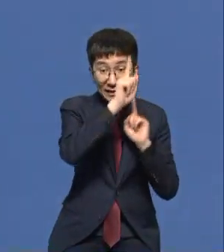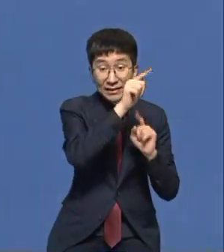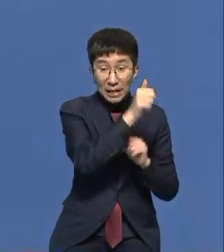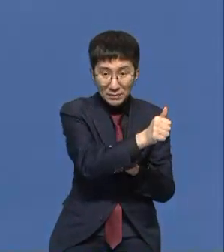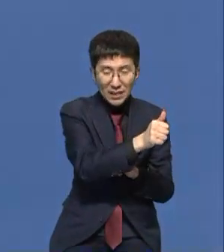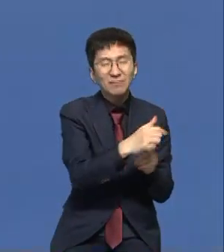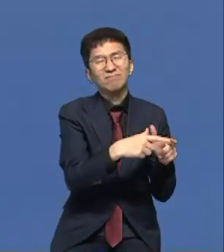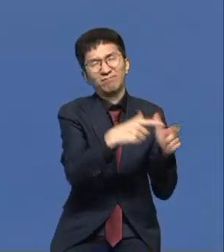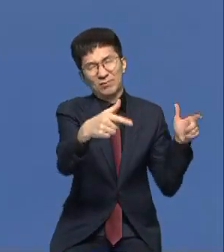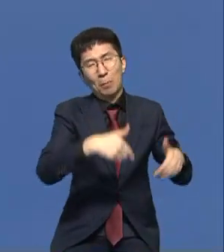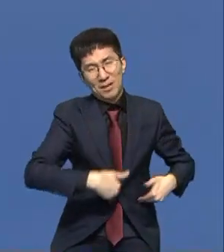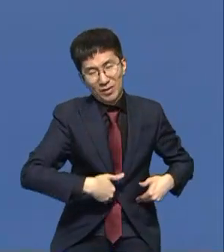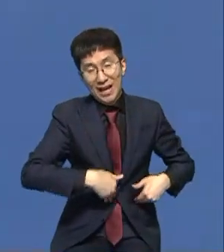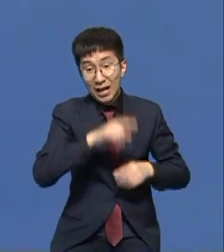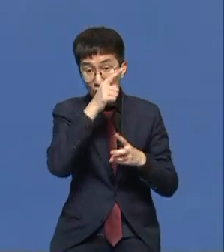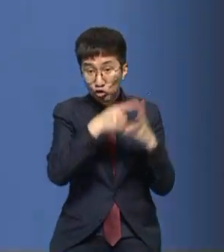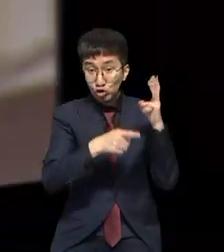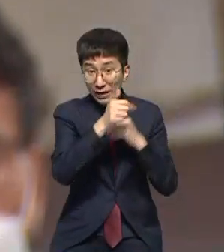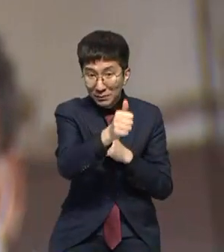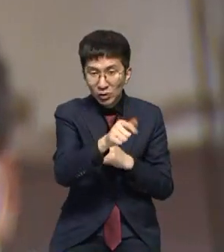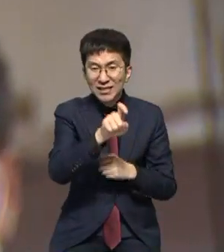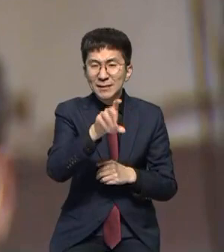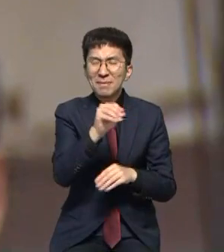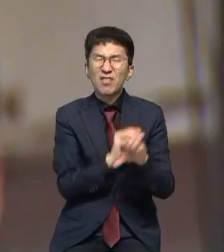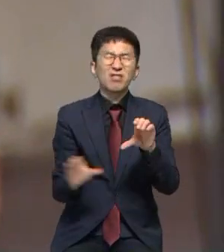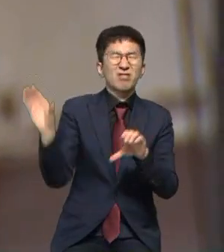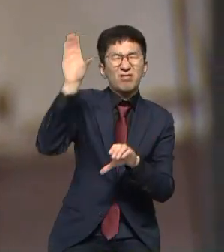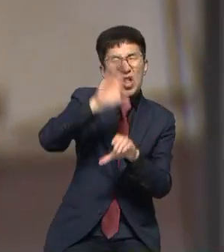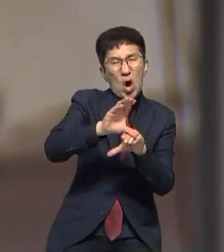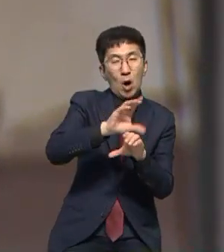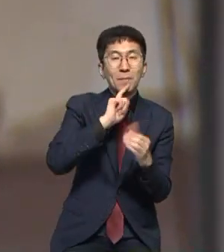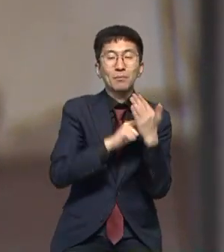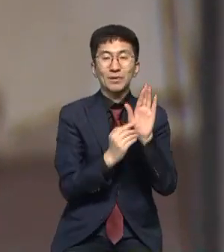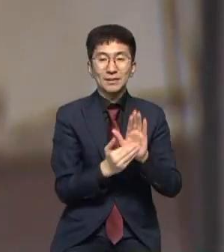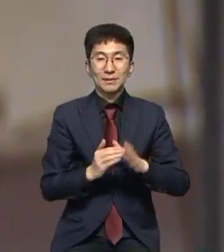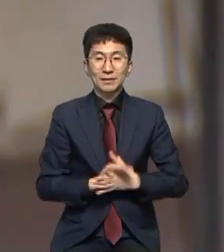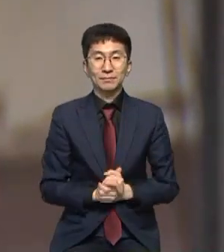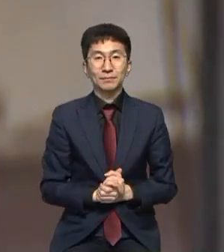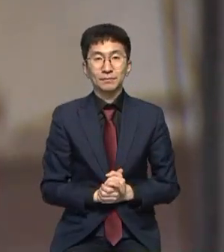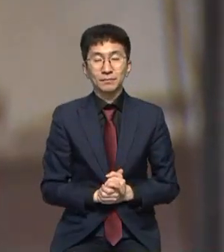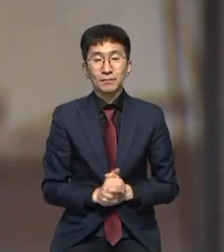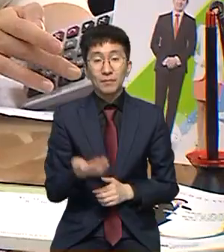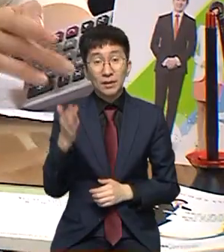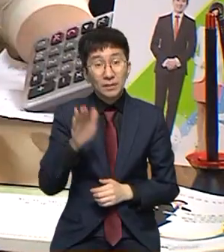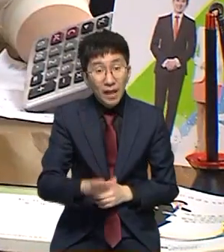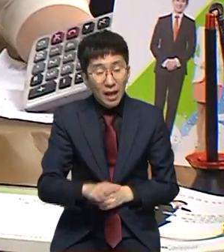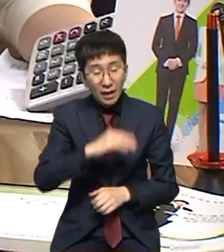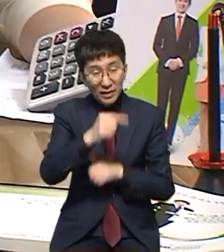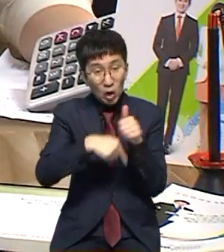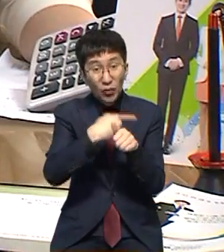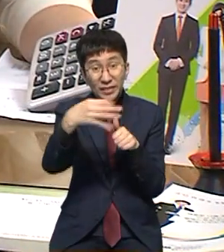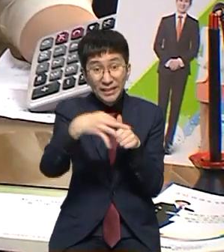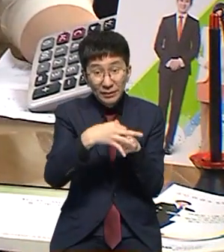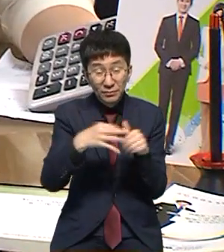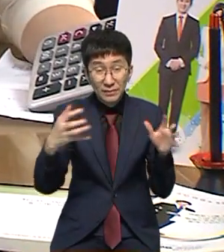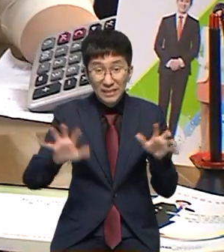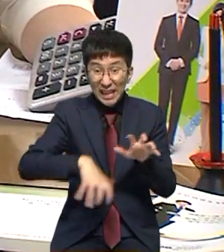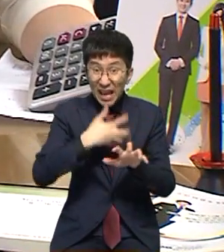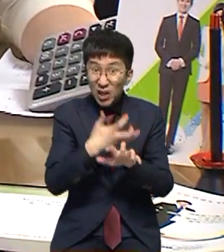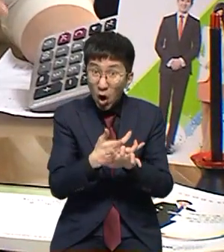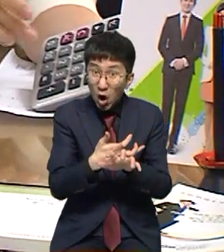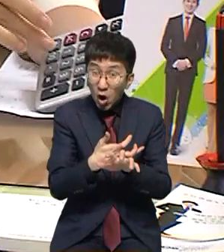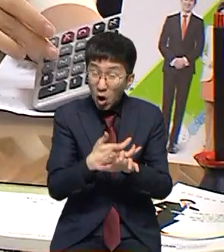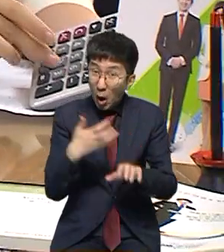대상을 확대하겠다. 윤석열 후보는 10만 원씩 올리겠다는 공약을 내놨습니다. 그런데 이런 연금 개혁, 그동안 방법을